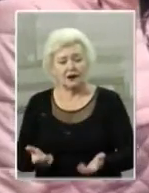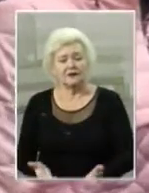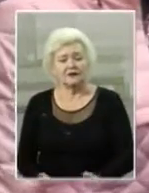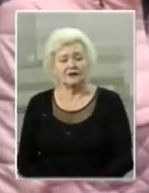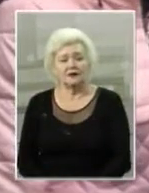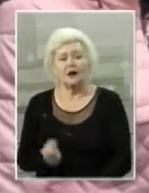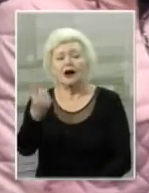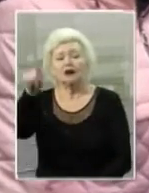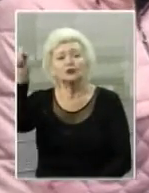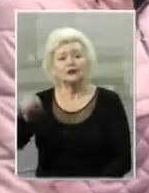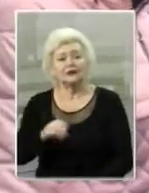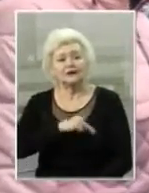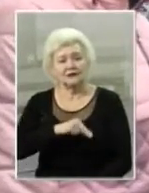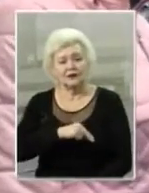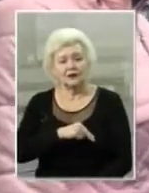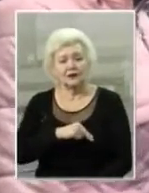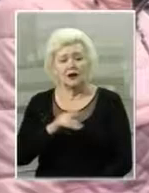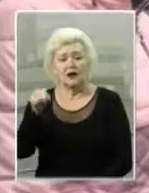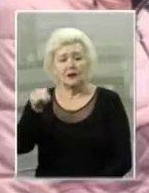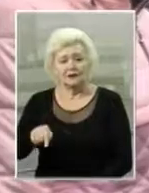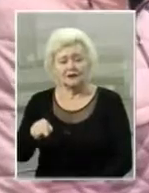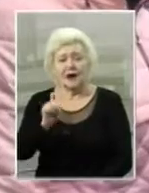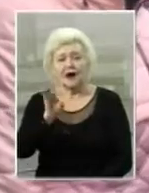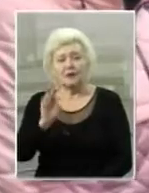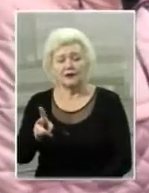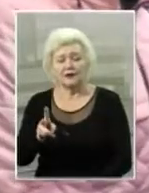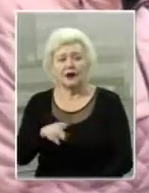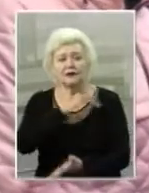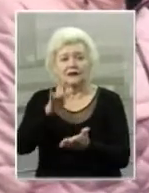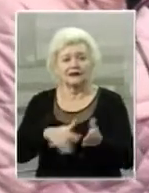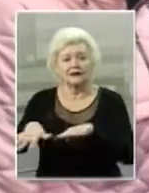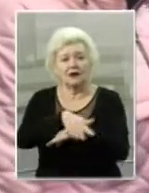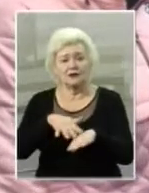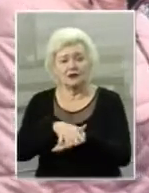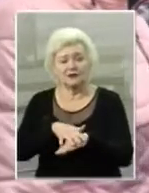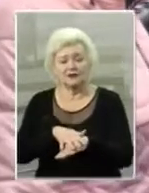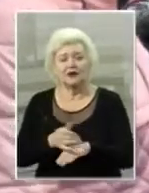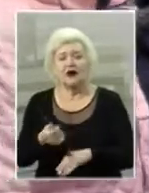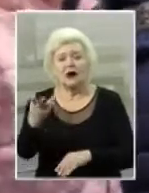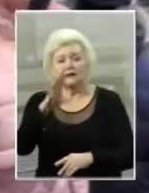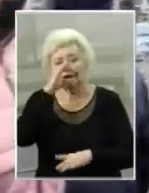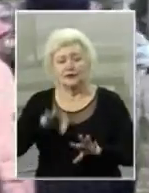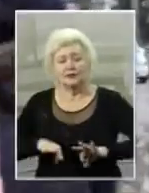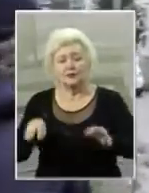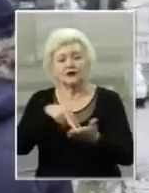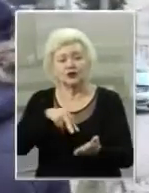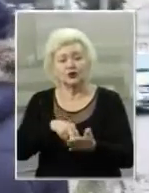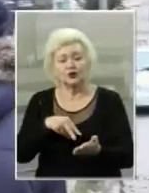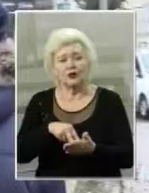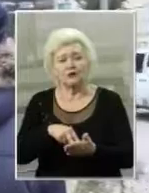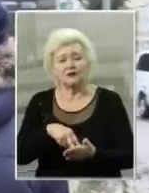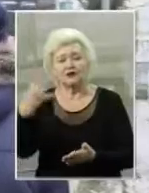звідки ви їдете на роботу? Ну, звідси, з ХБК і на центральний ринок. А скільки ж маршрутці зараз